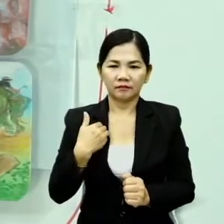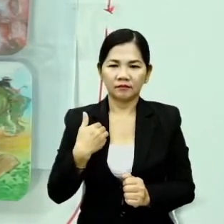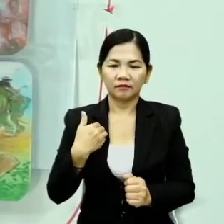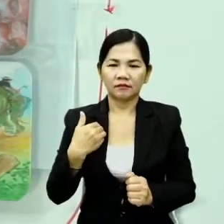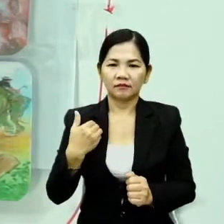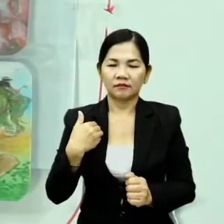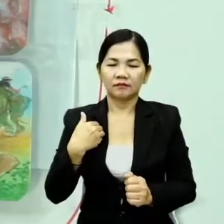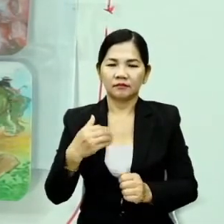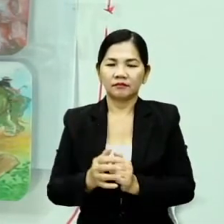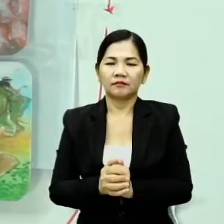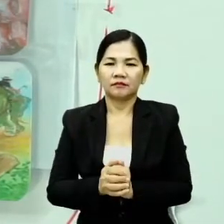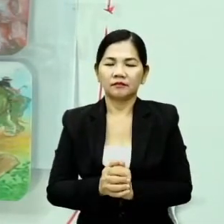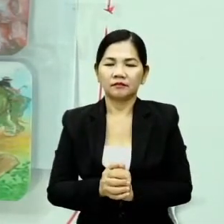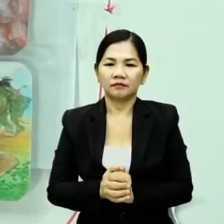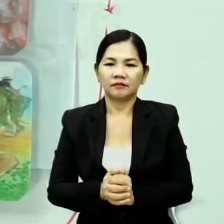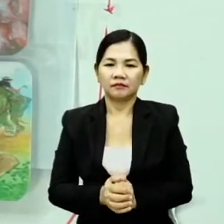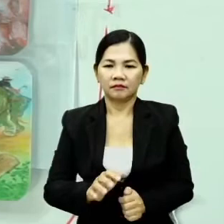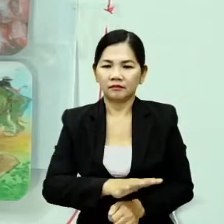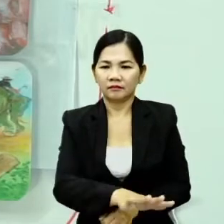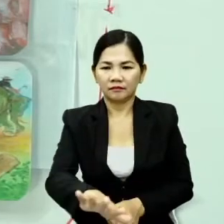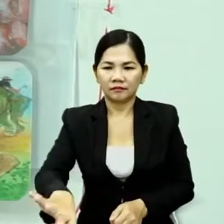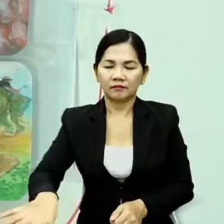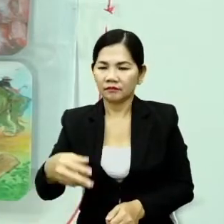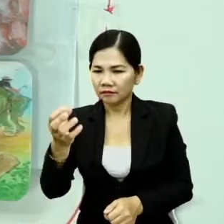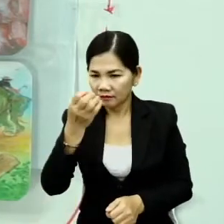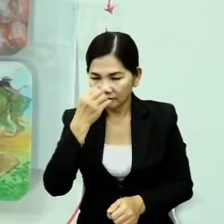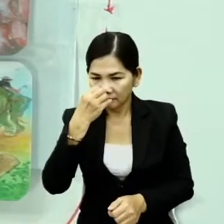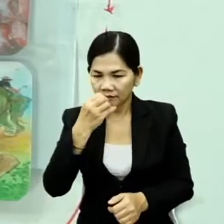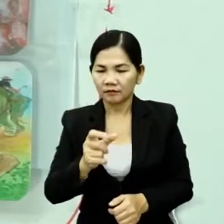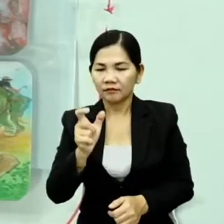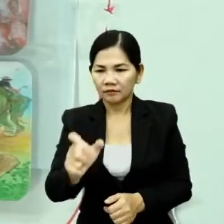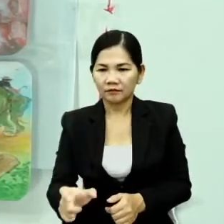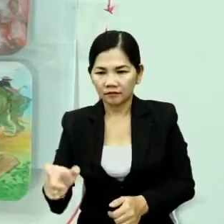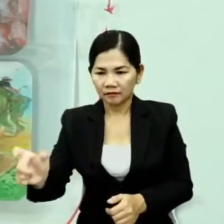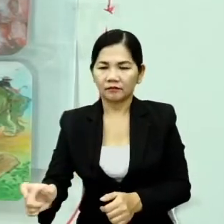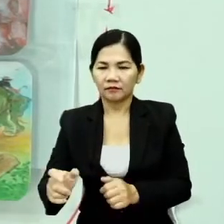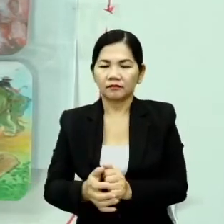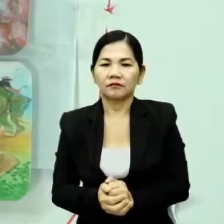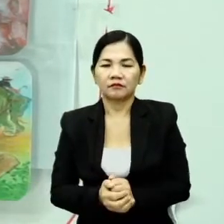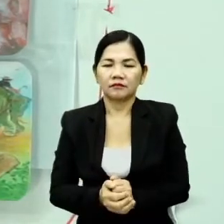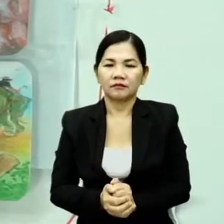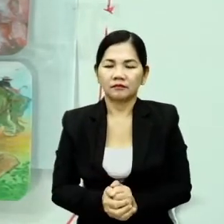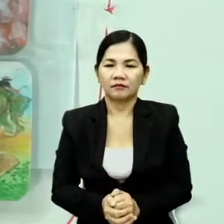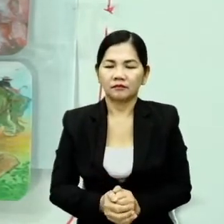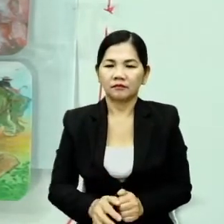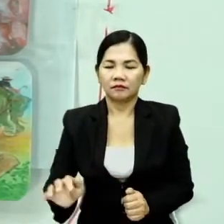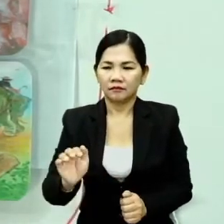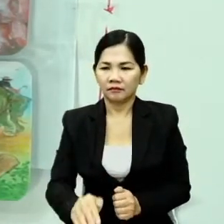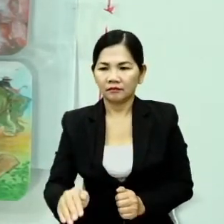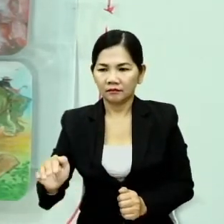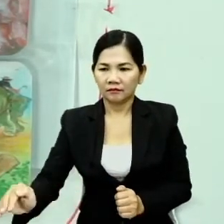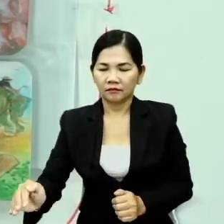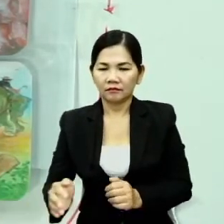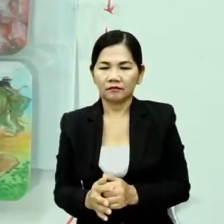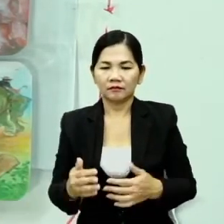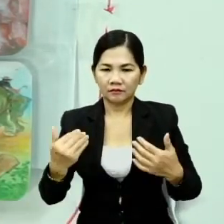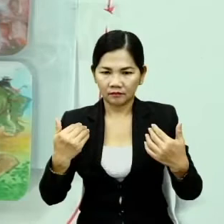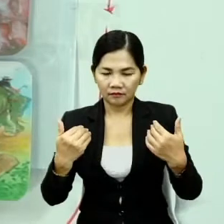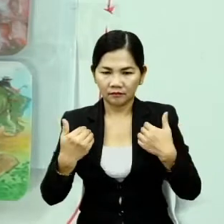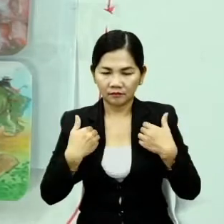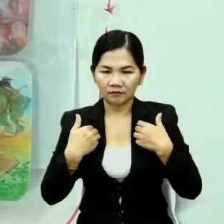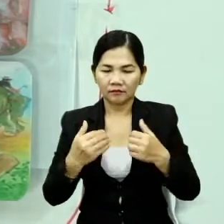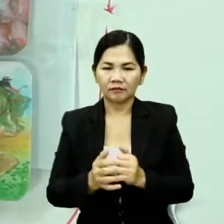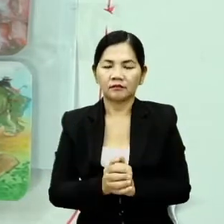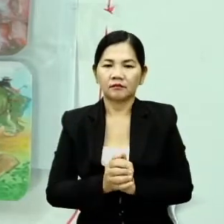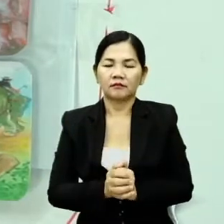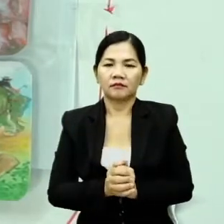pra cha xâm rập chia à ha cha sầm rập một nụ dường cha chấm cha còn cái việc bắt đo ấy cái con cha cứ chia cứ